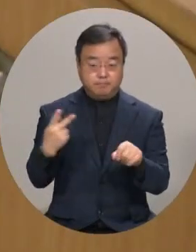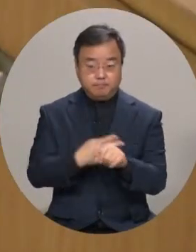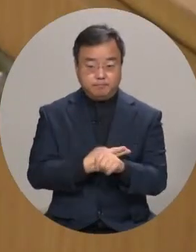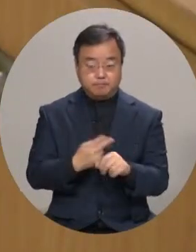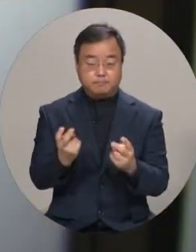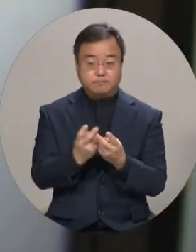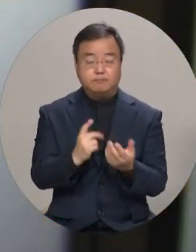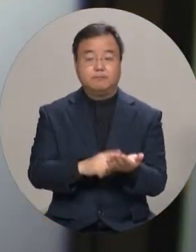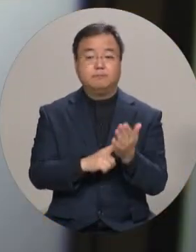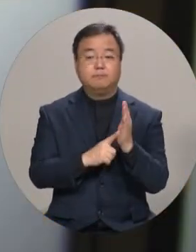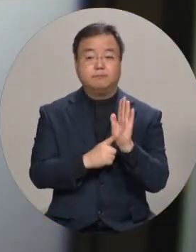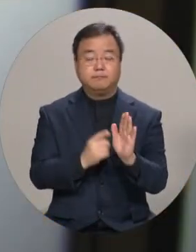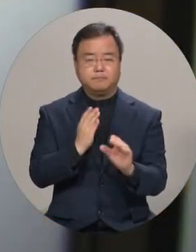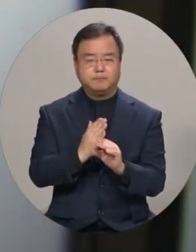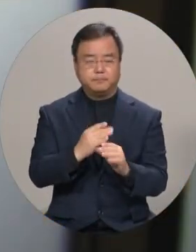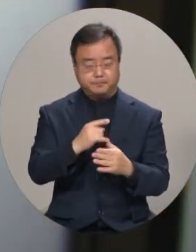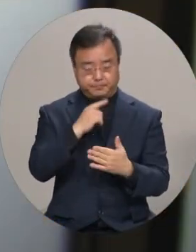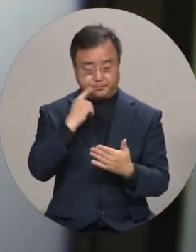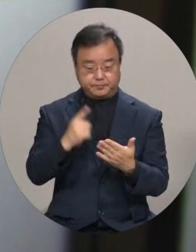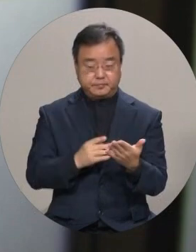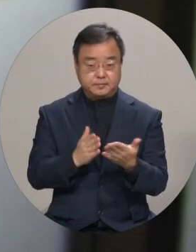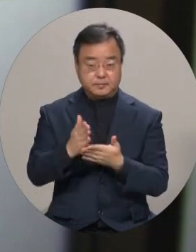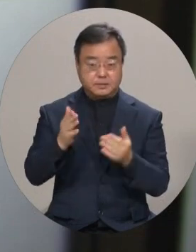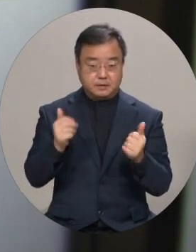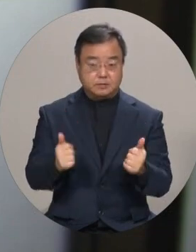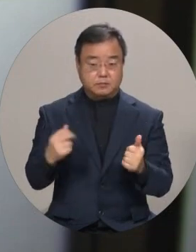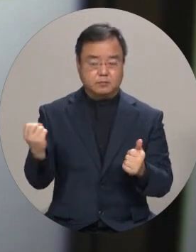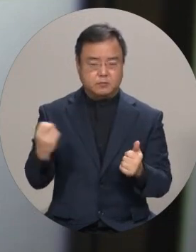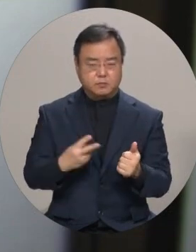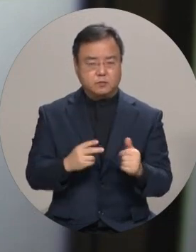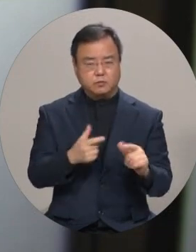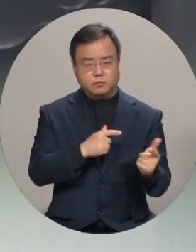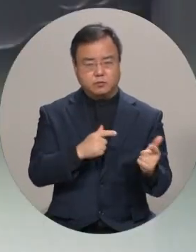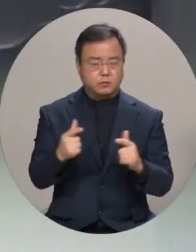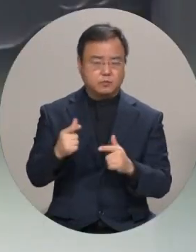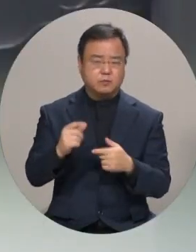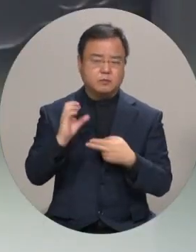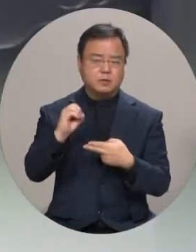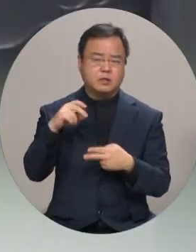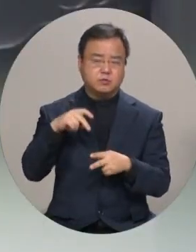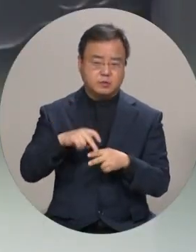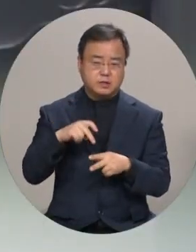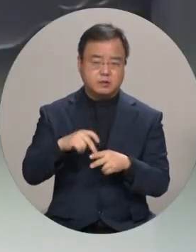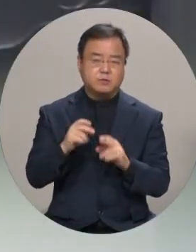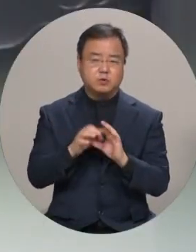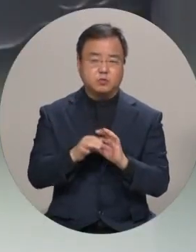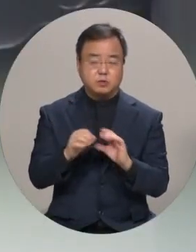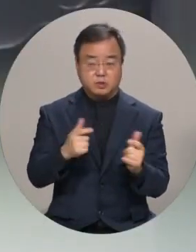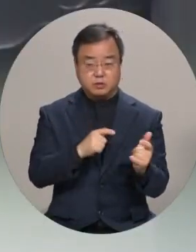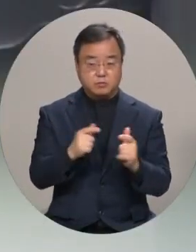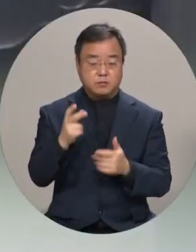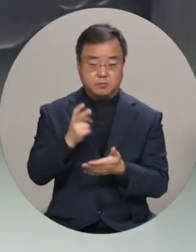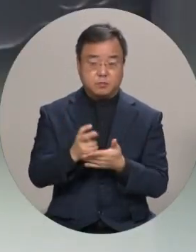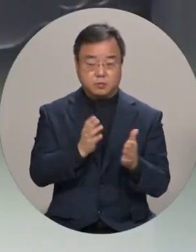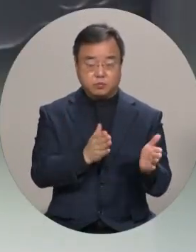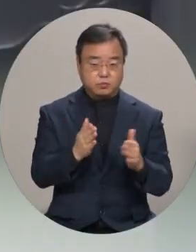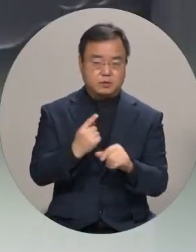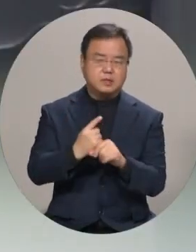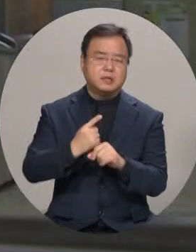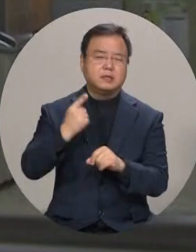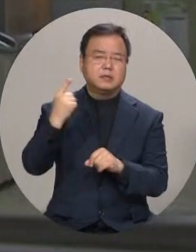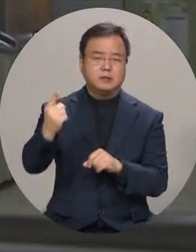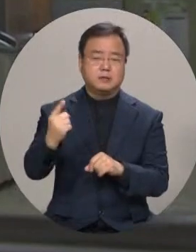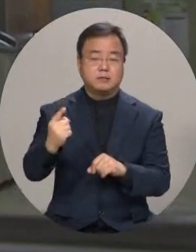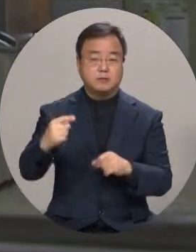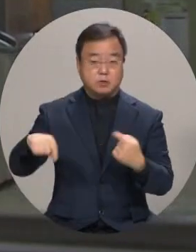피해 전담관이라든지 학교폭력 제로센터를 통해서 많은 제도들이 만들어졌어요. 이런 부분들이 내년에